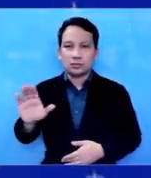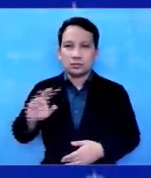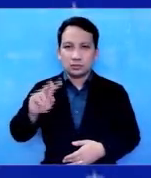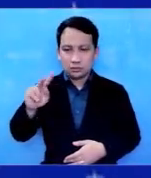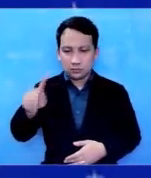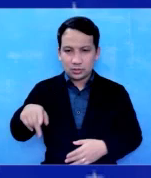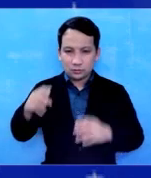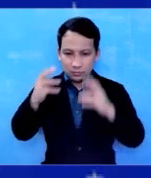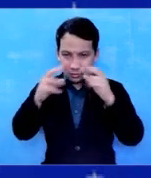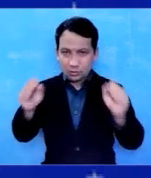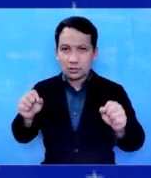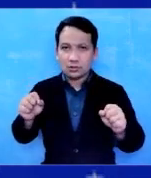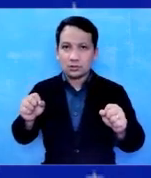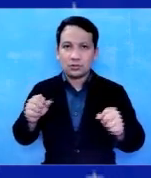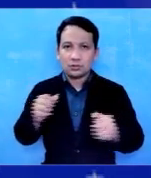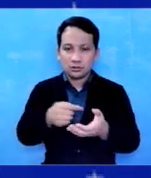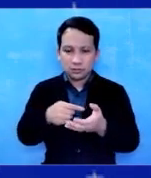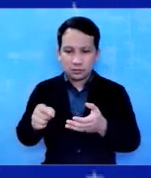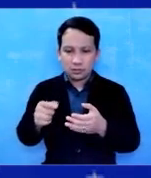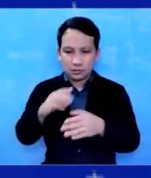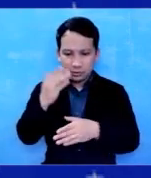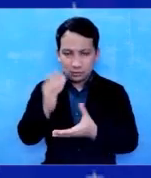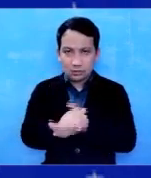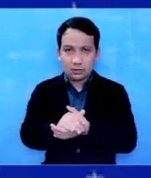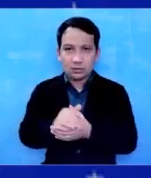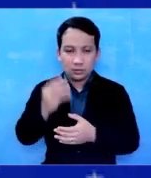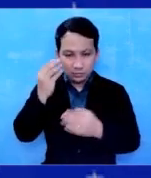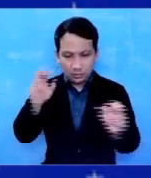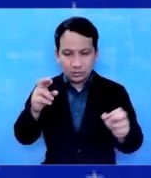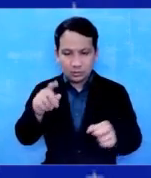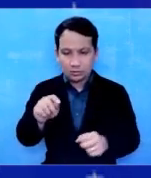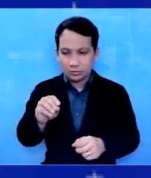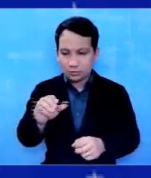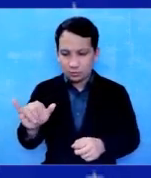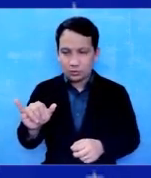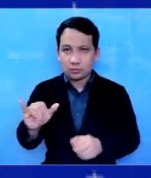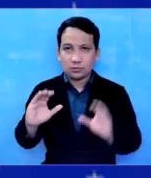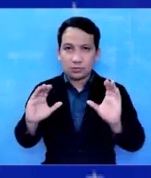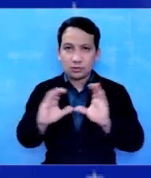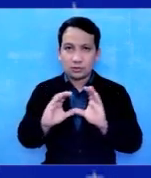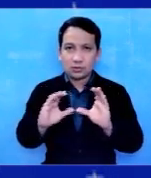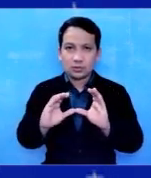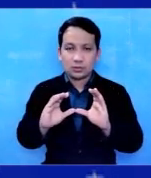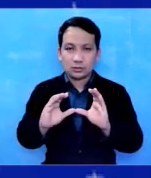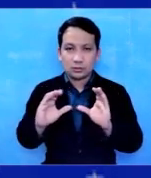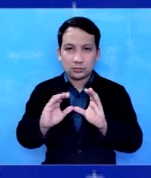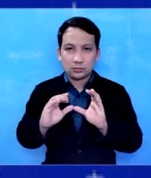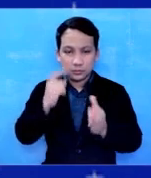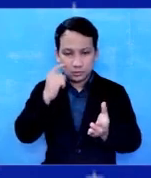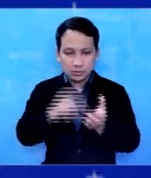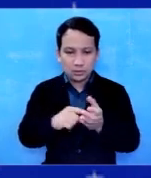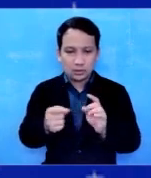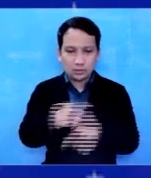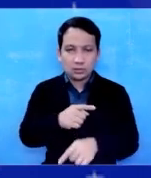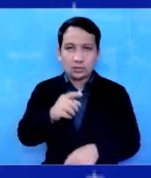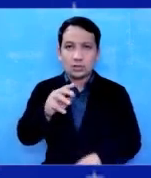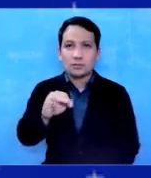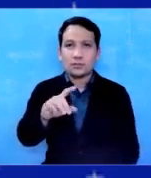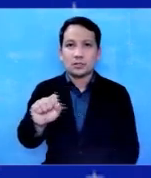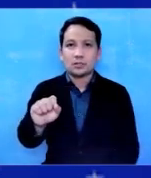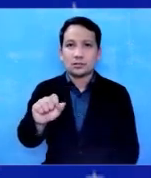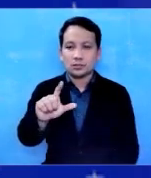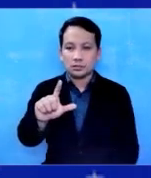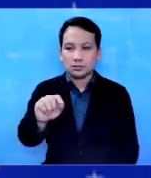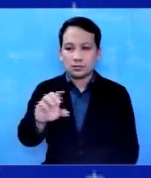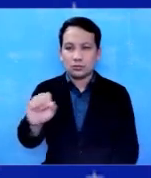Zihan, nakapagpiansa na ang kanyang asawang si Mayor Toy at hinihintay na lang nila ang Certificate of Recognition mula sa Ministry of Interior and Local Government